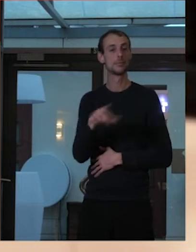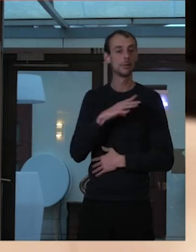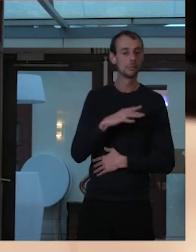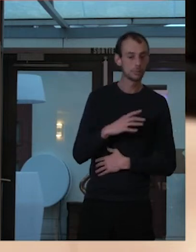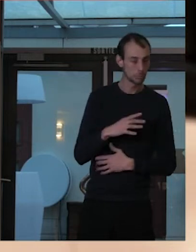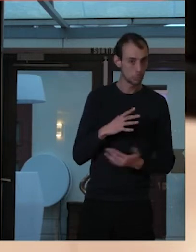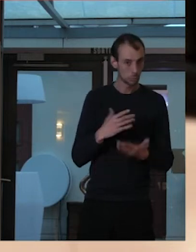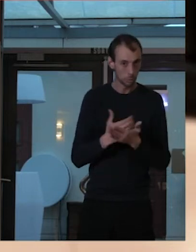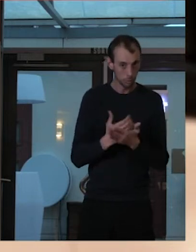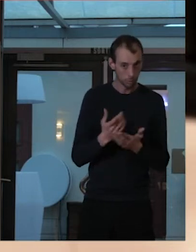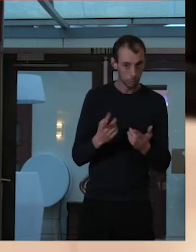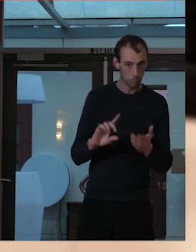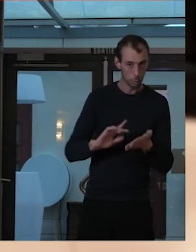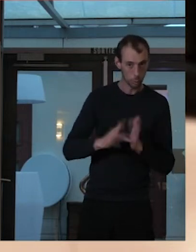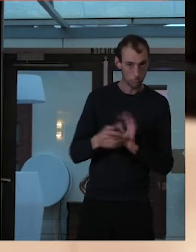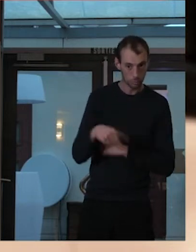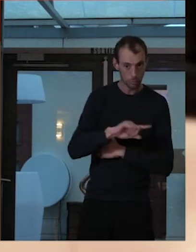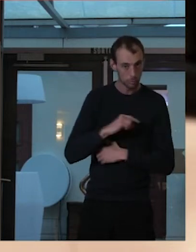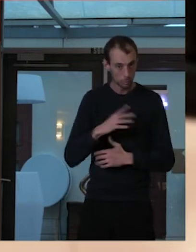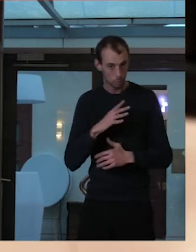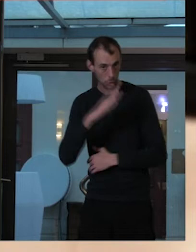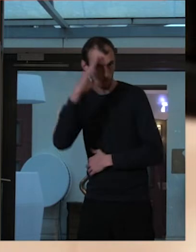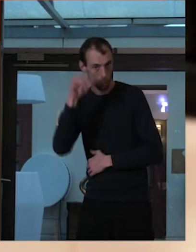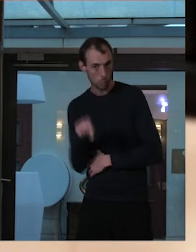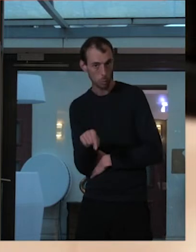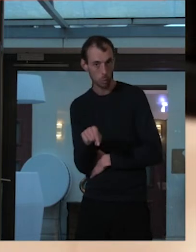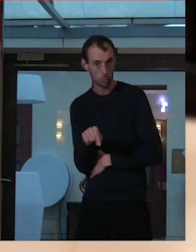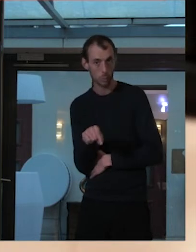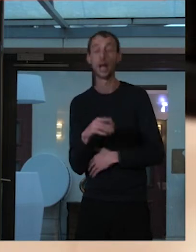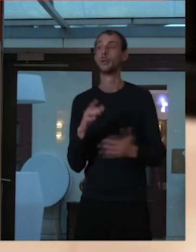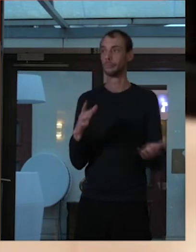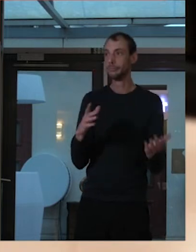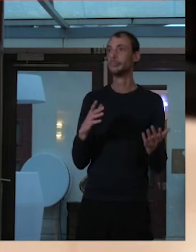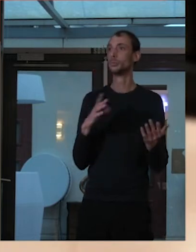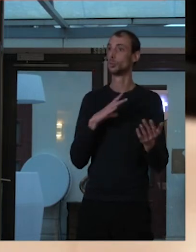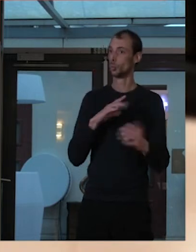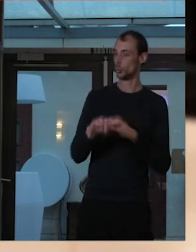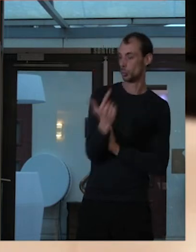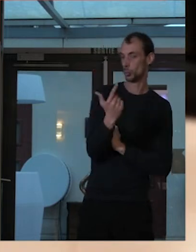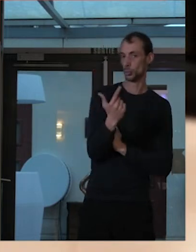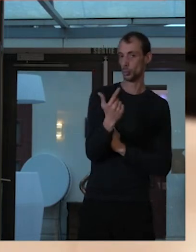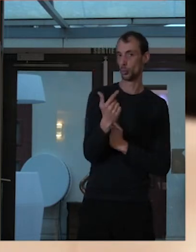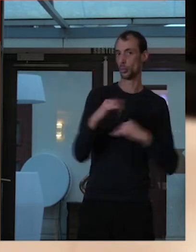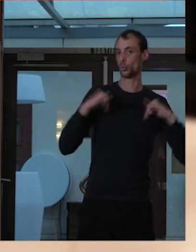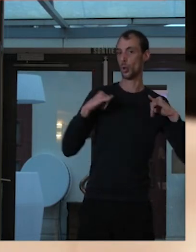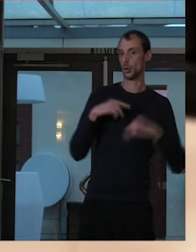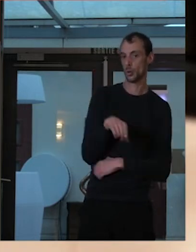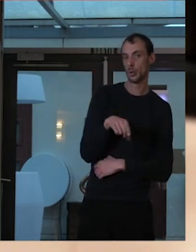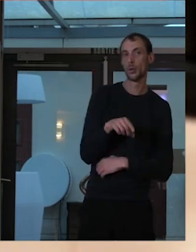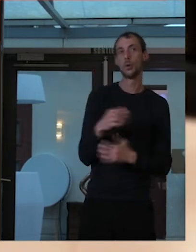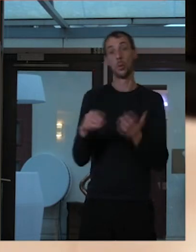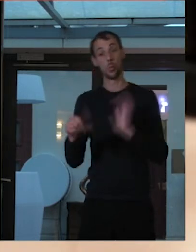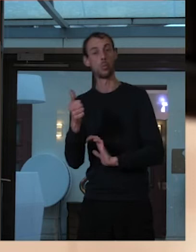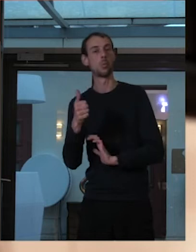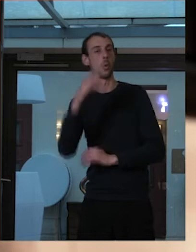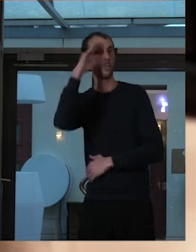part du club? Comment est-ce que ça se passe aujourd'hui? Alors, on a 12 joueuses, dont 11 sont professionnelles. Et oui, elles